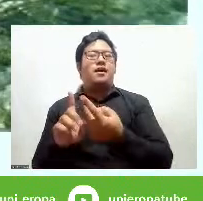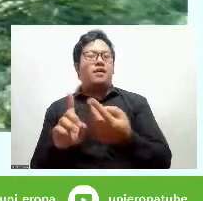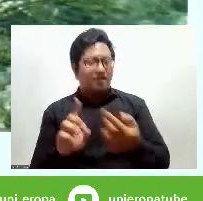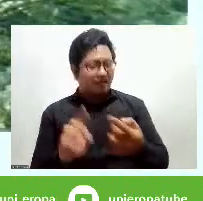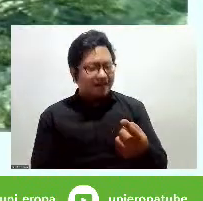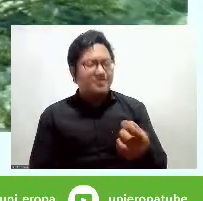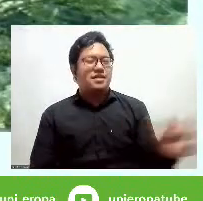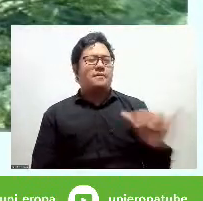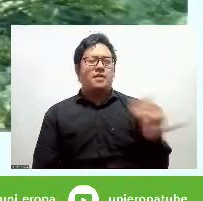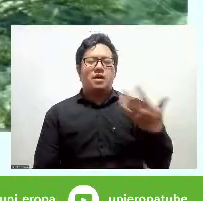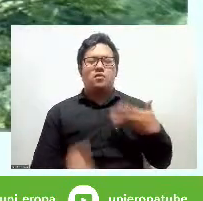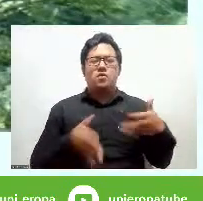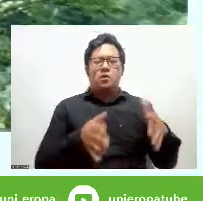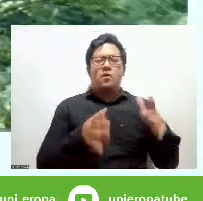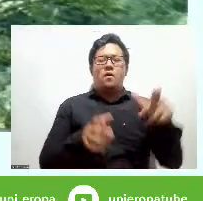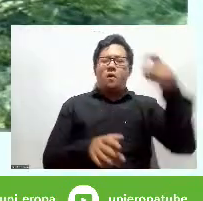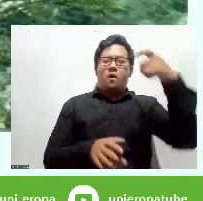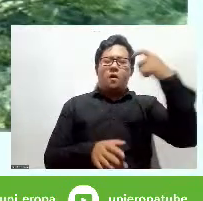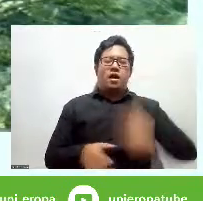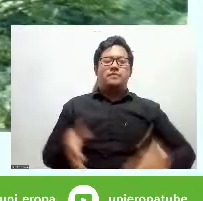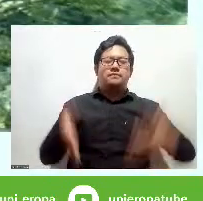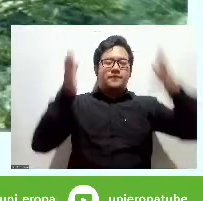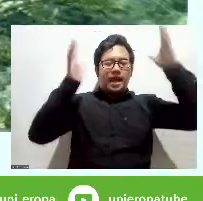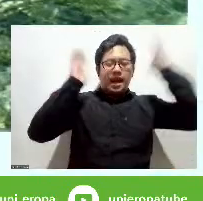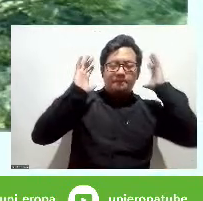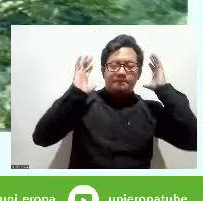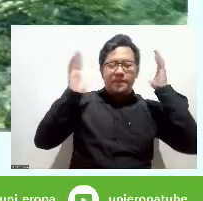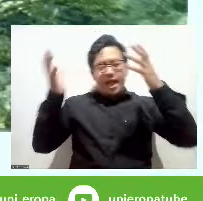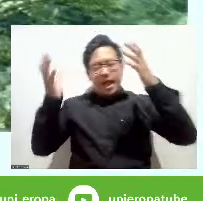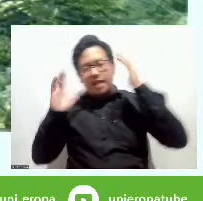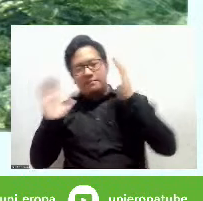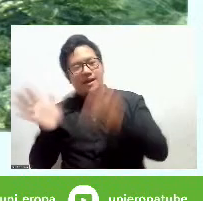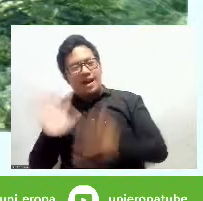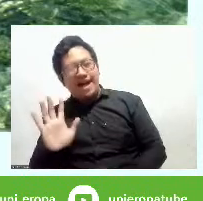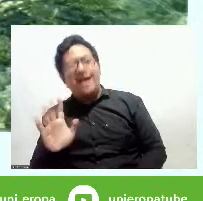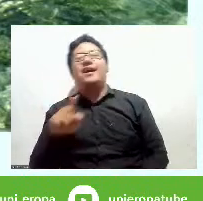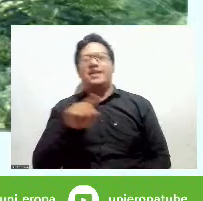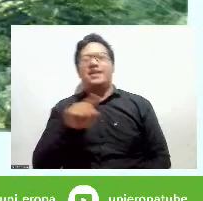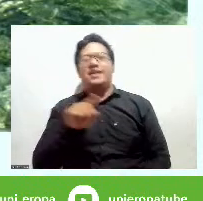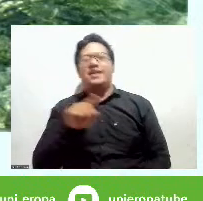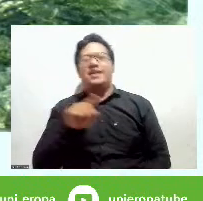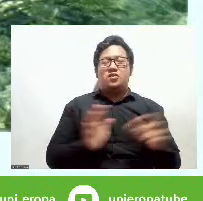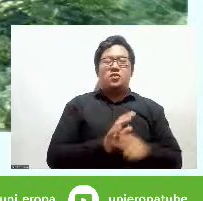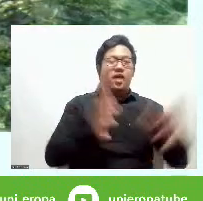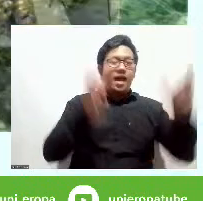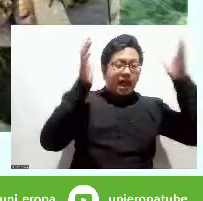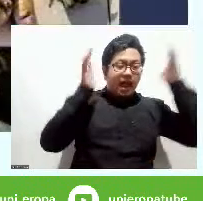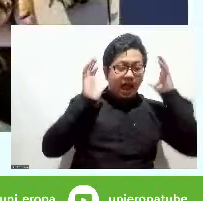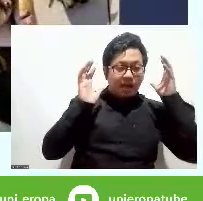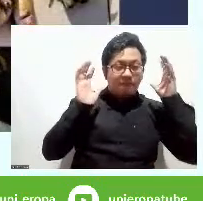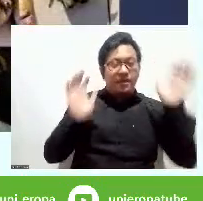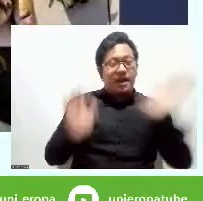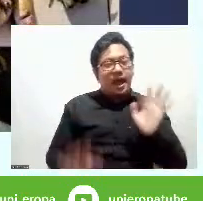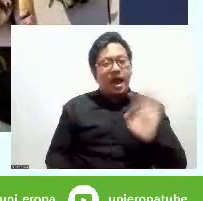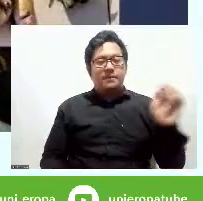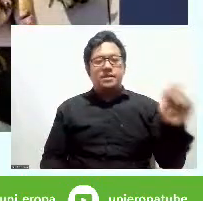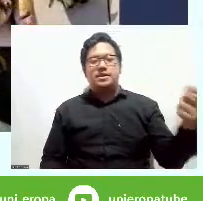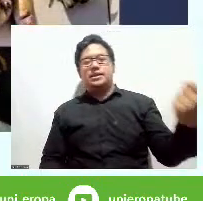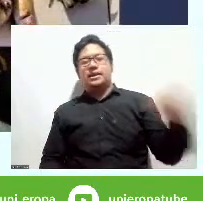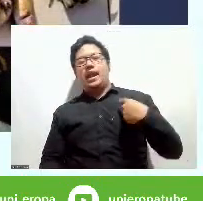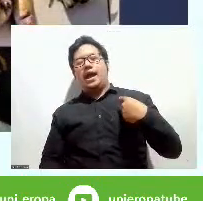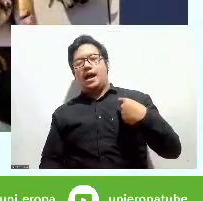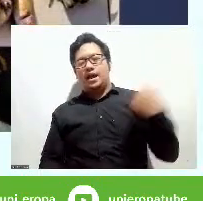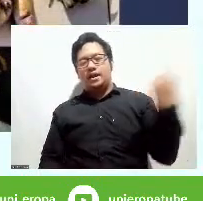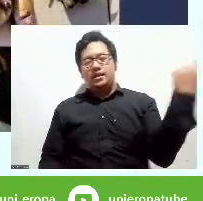helm dan tidak menggunakan helm tua ada dua perbedaan kalau nggak pakai helm kena tilang dan bayar denda orang pasti akan gunakan helm